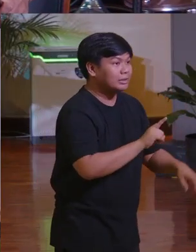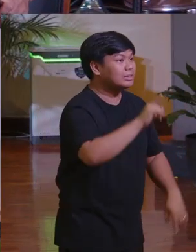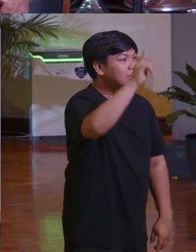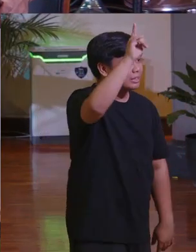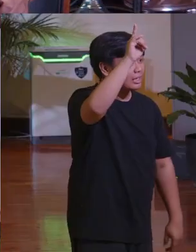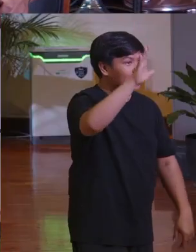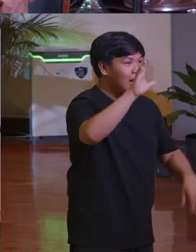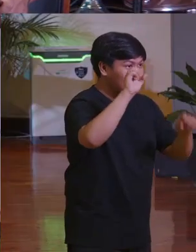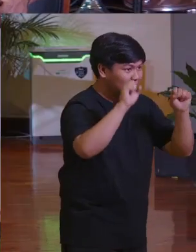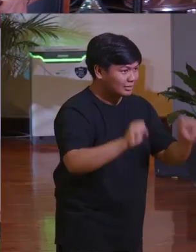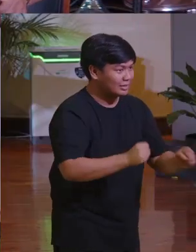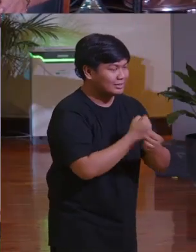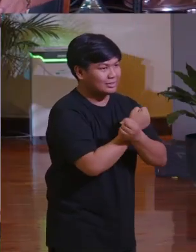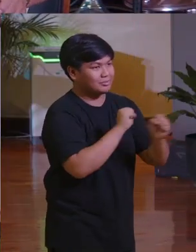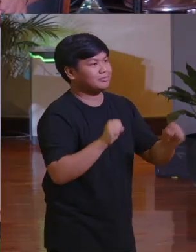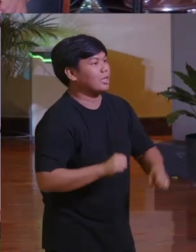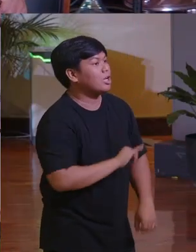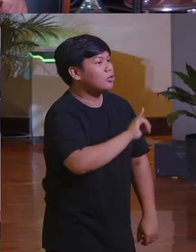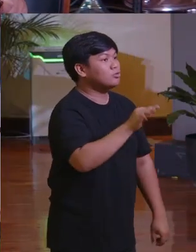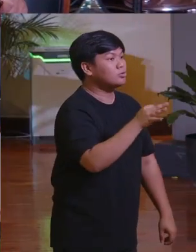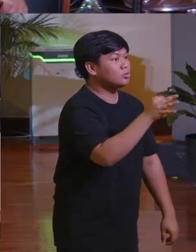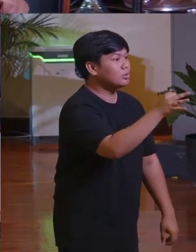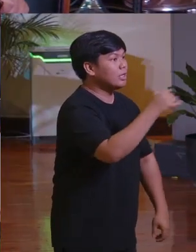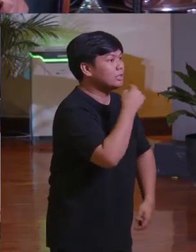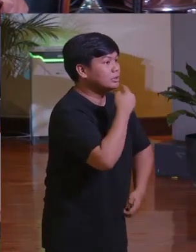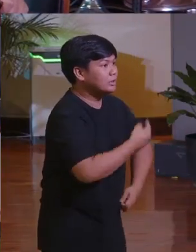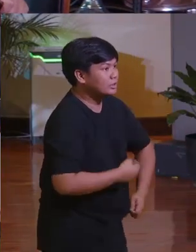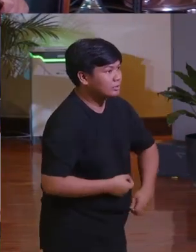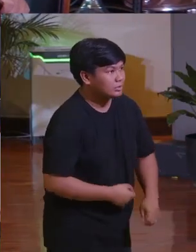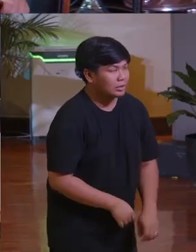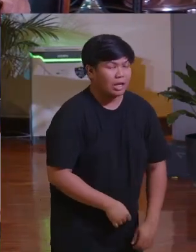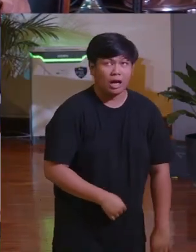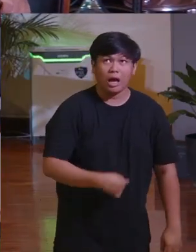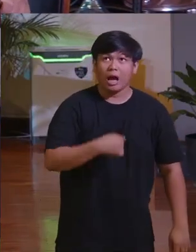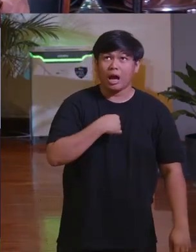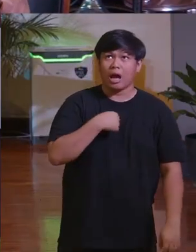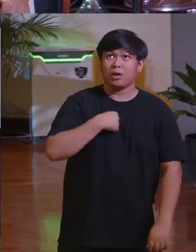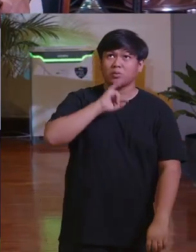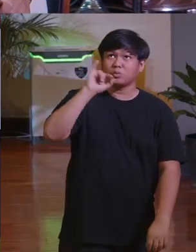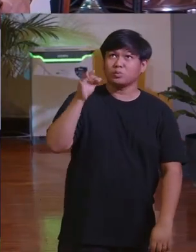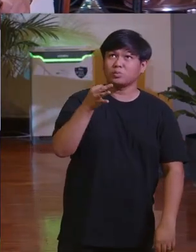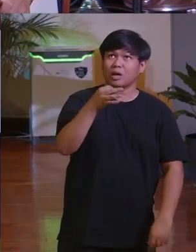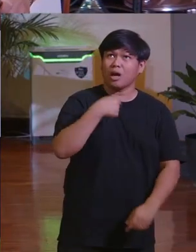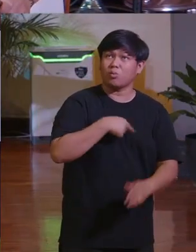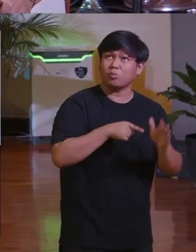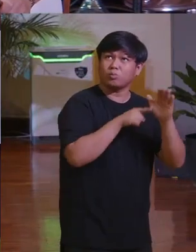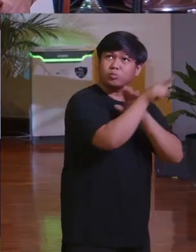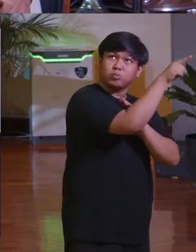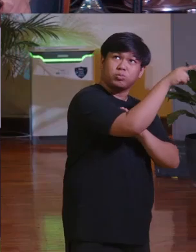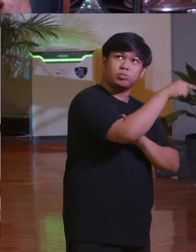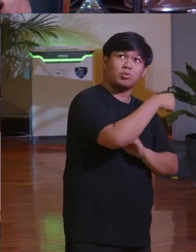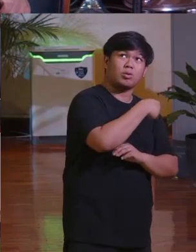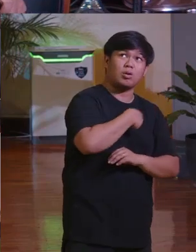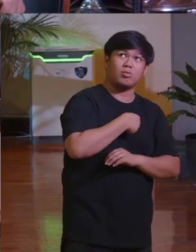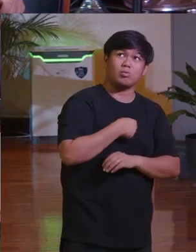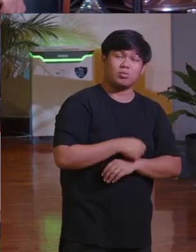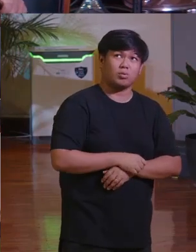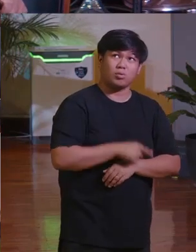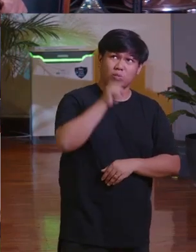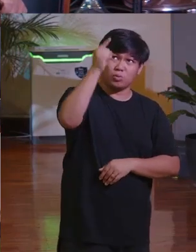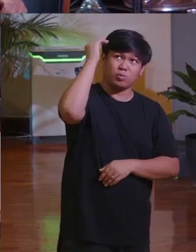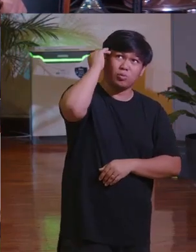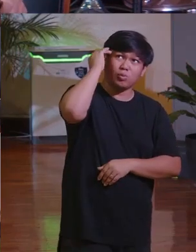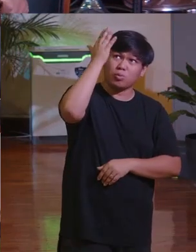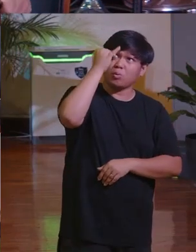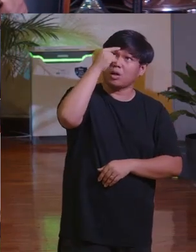Sabi niya sa Jonah 4:2, that is why I made haste to flee to Tarshish. Sabi niya sa Panginoon, alam mo ba kung bakit